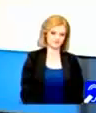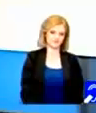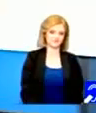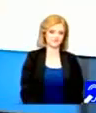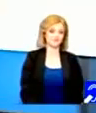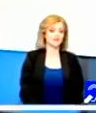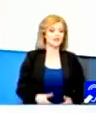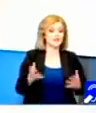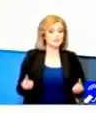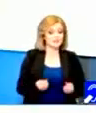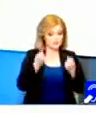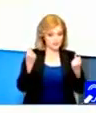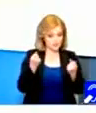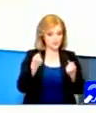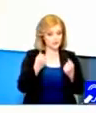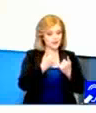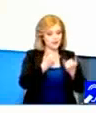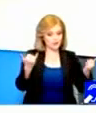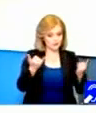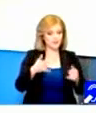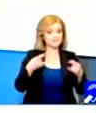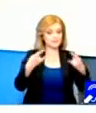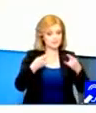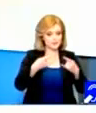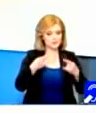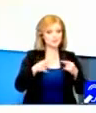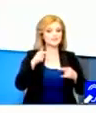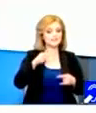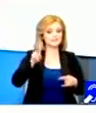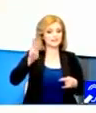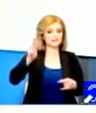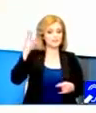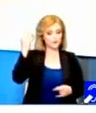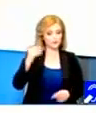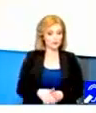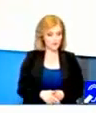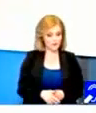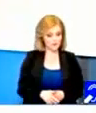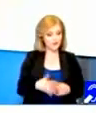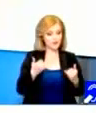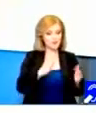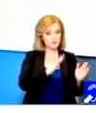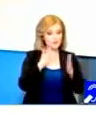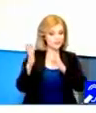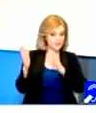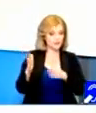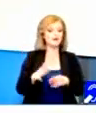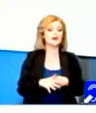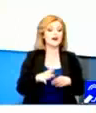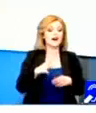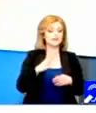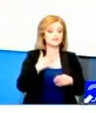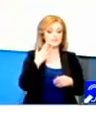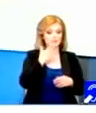Sprijinul constant pe care TVR Moldova îl oferă fenomenului cultural a fost din nou răsplătit. De această dată, Biblioteca Națională ne-a oferit premiul